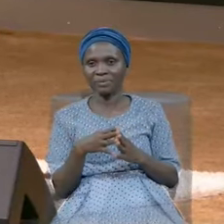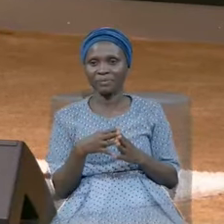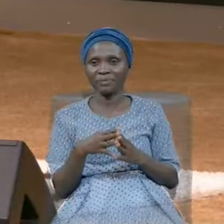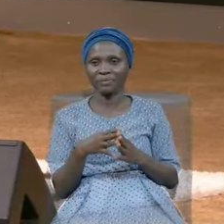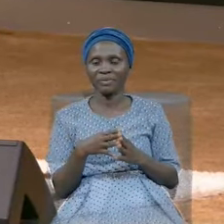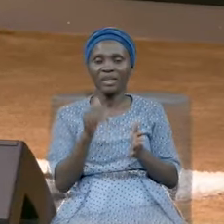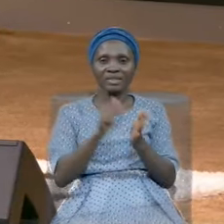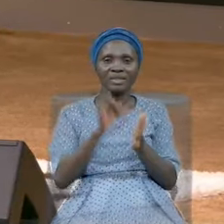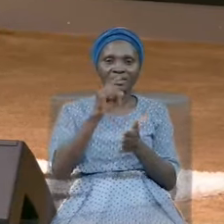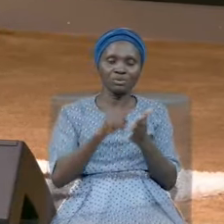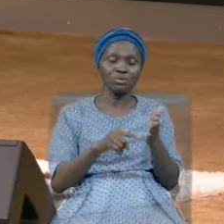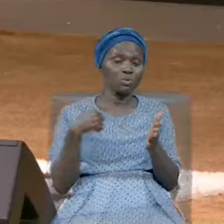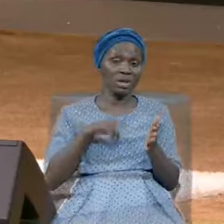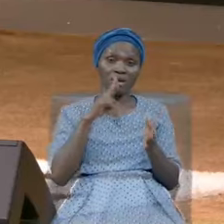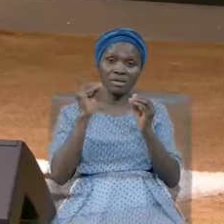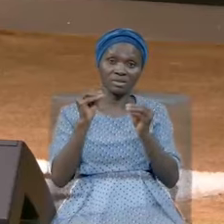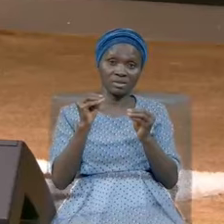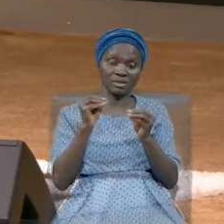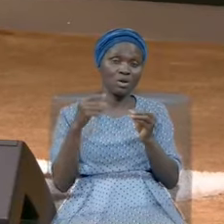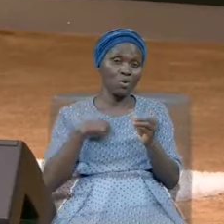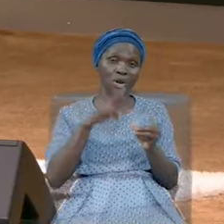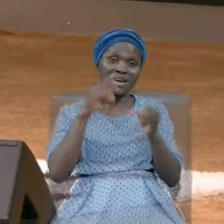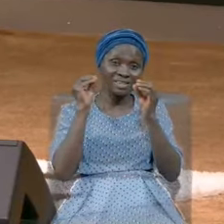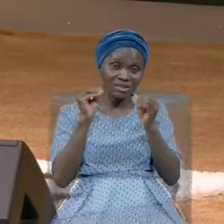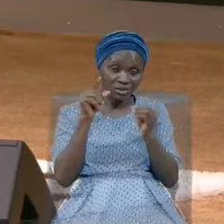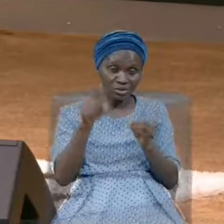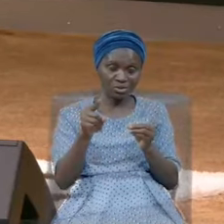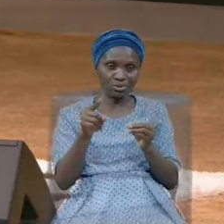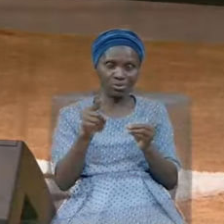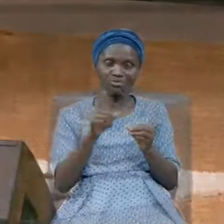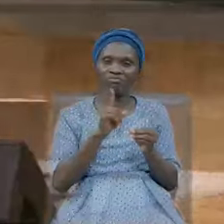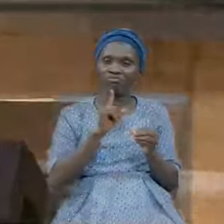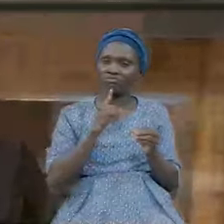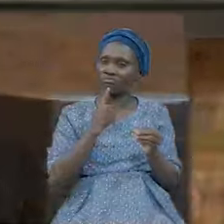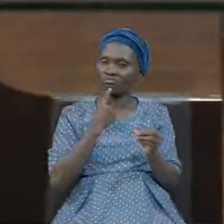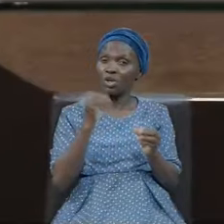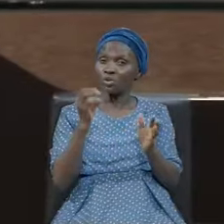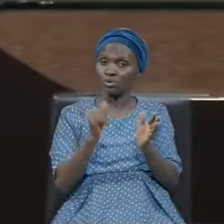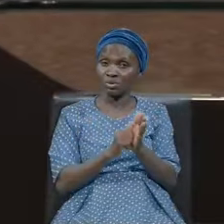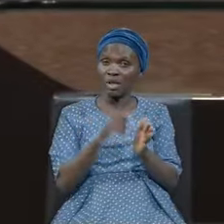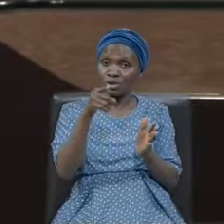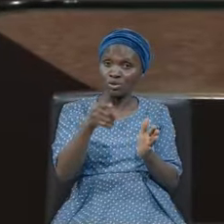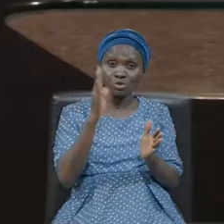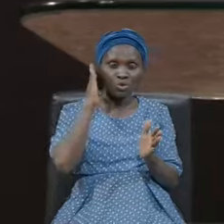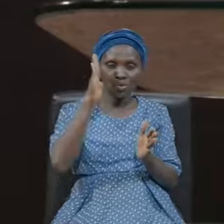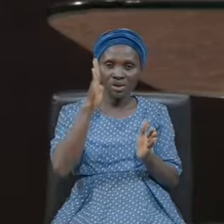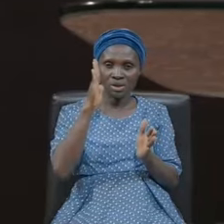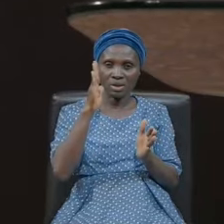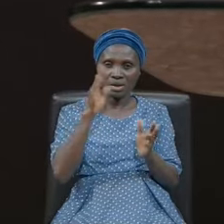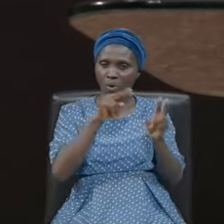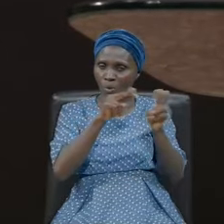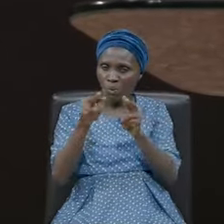vous vous découvriez et que vous preniez soin, que vous preniez